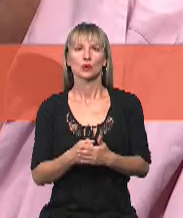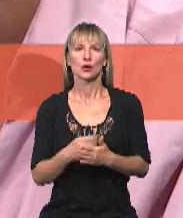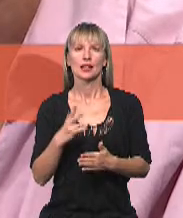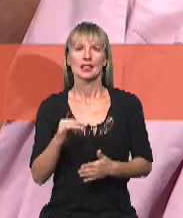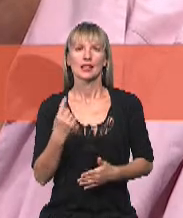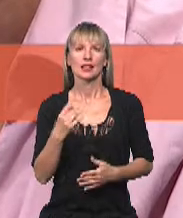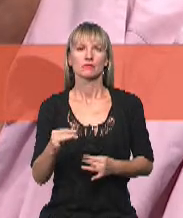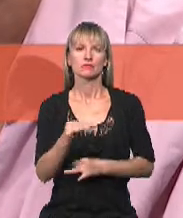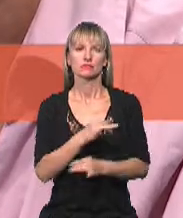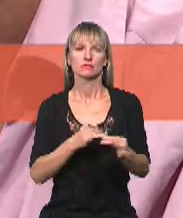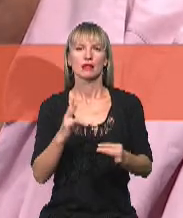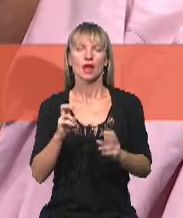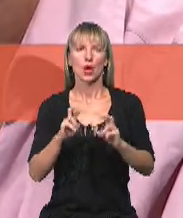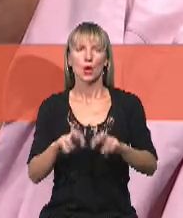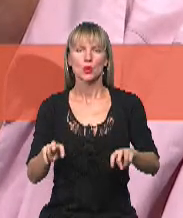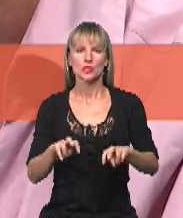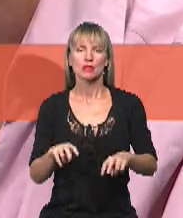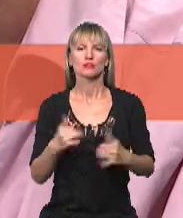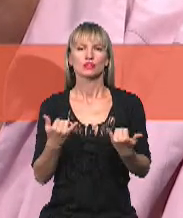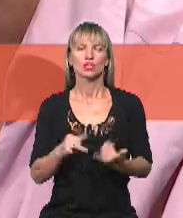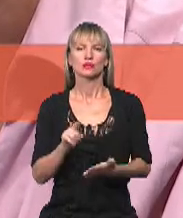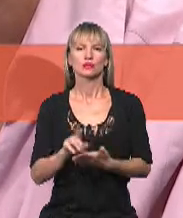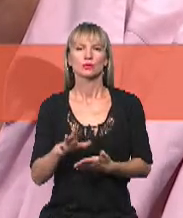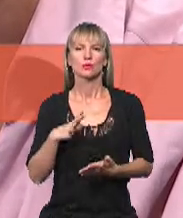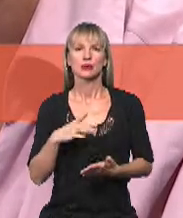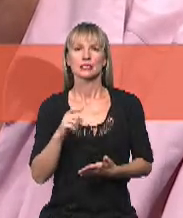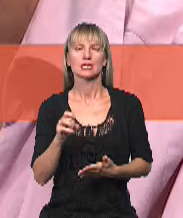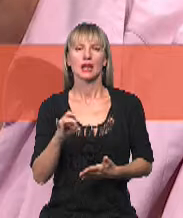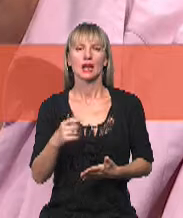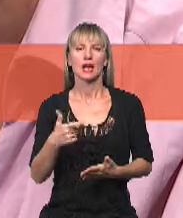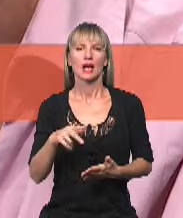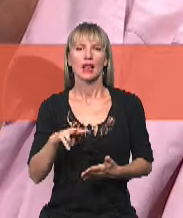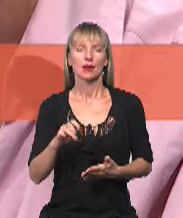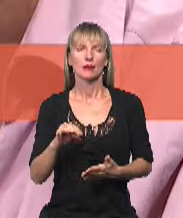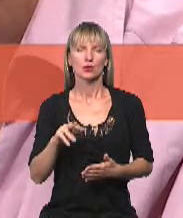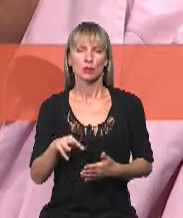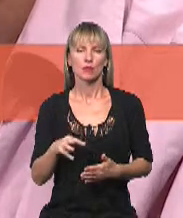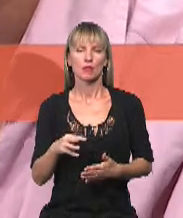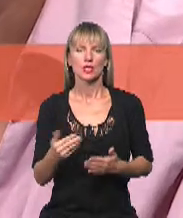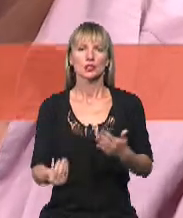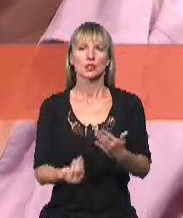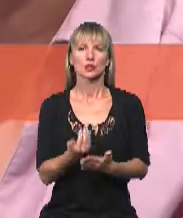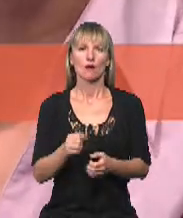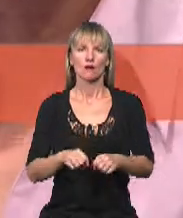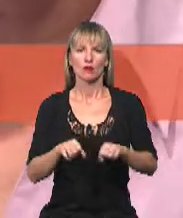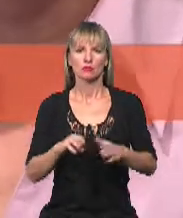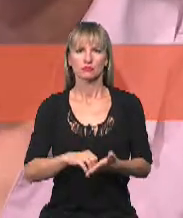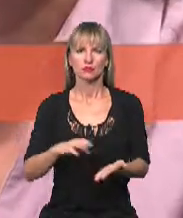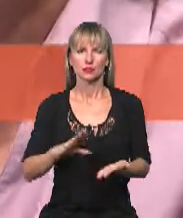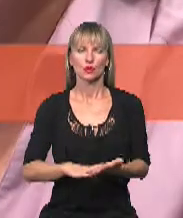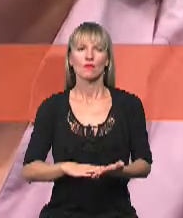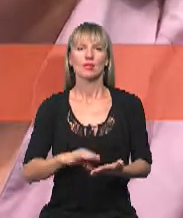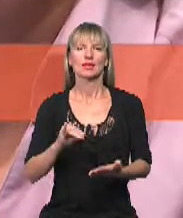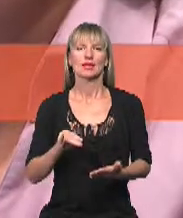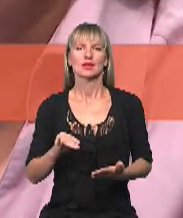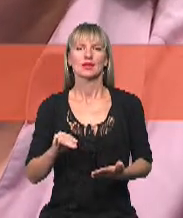пленарного засідання на розгляд, то відповідно зараз він має бути за регламентом Верховної Ради України перереєстрований. І